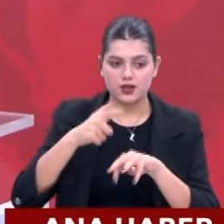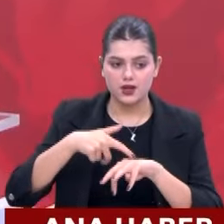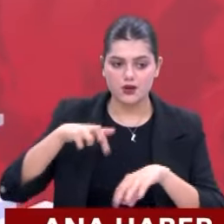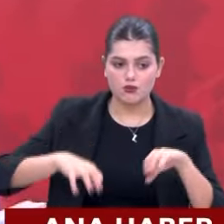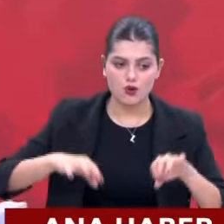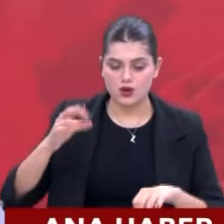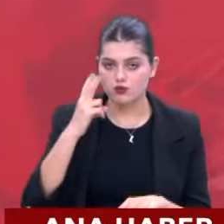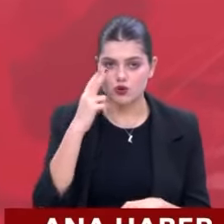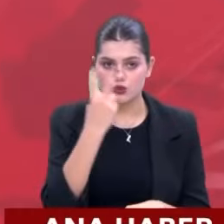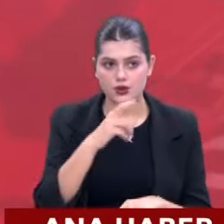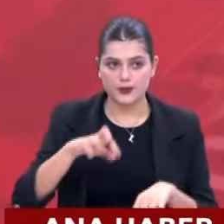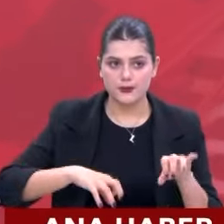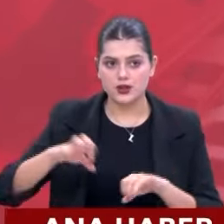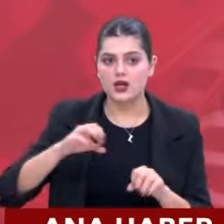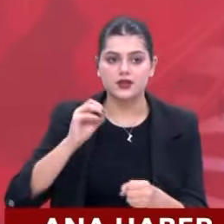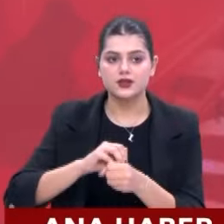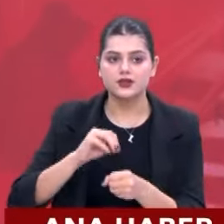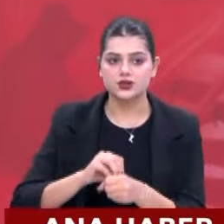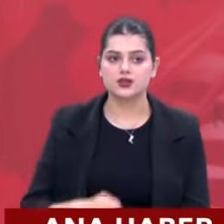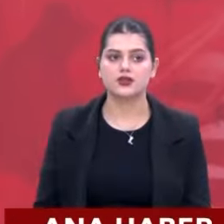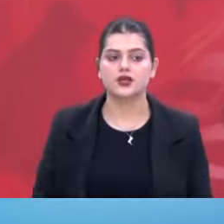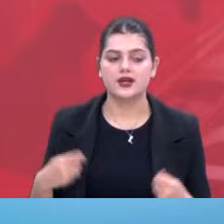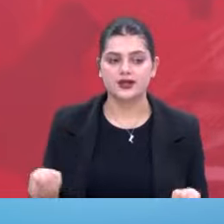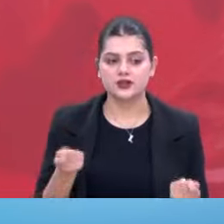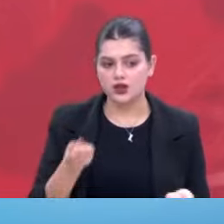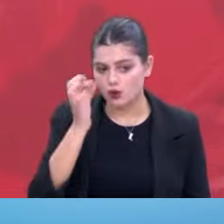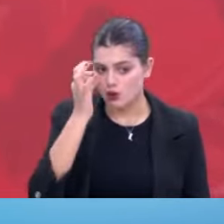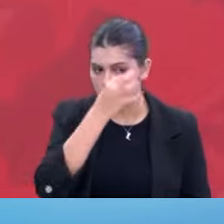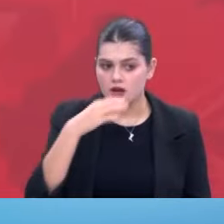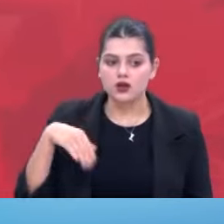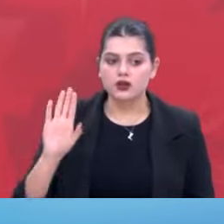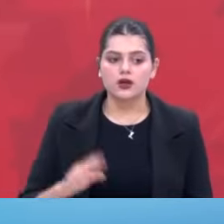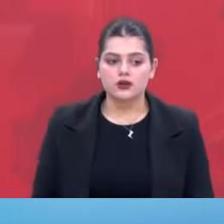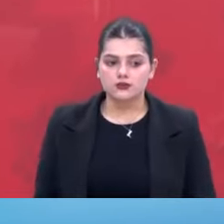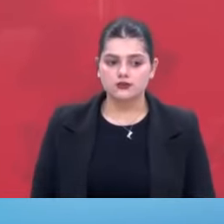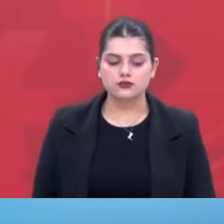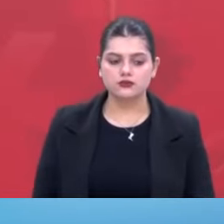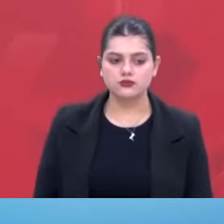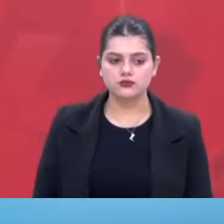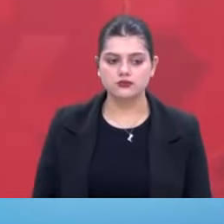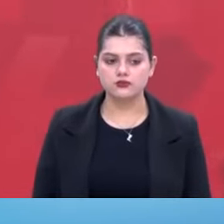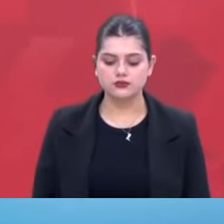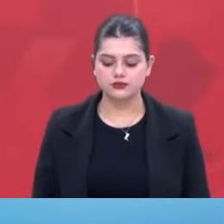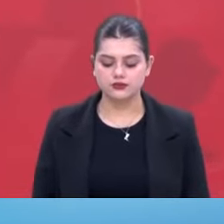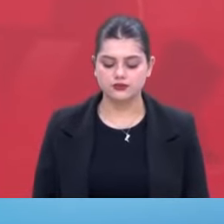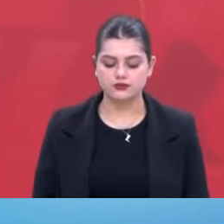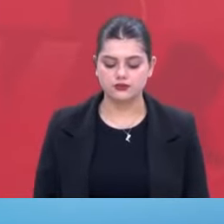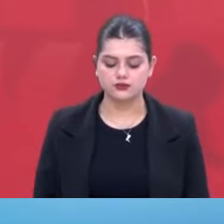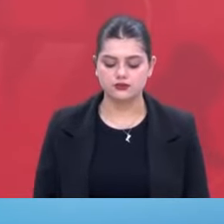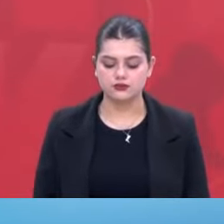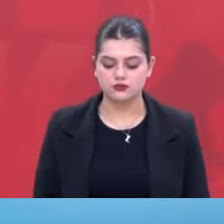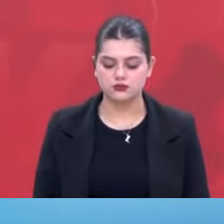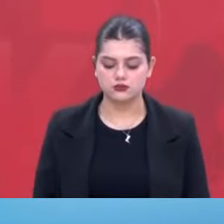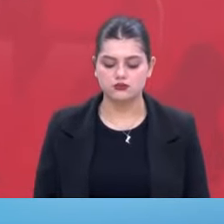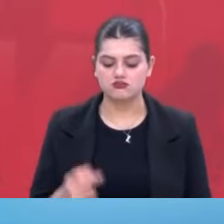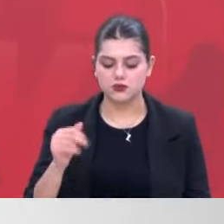görüyoruz ki plan çerçevesinde iş kolay değil. İş oldukça zor, meşakkatli. Mehmet Şimşek de bir